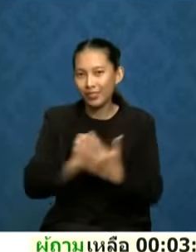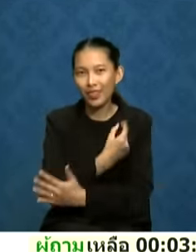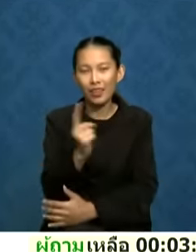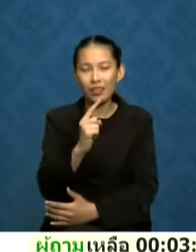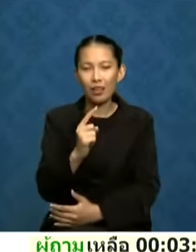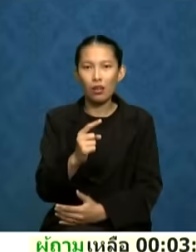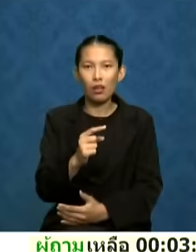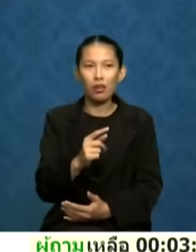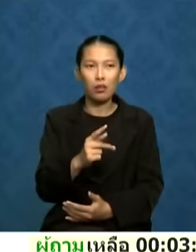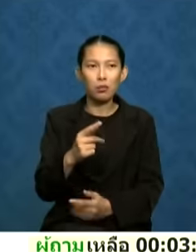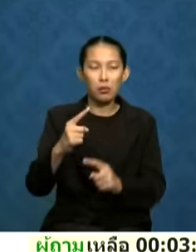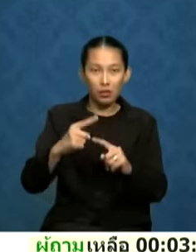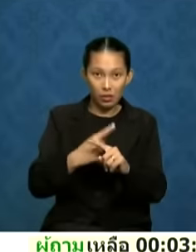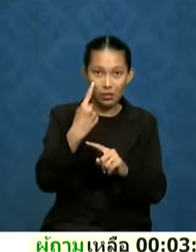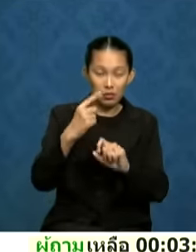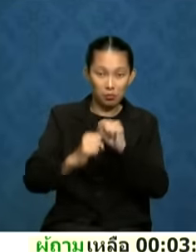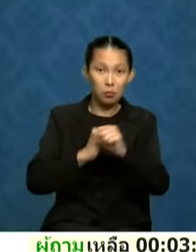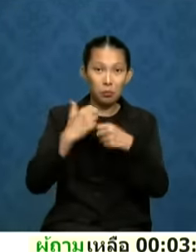จากหือคดีกมักราปีนี้